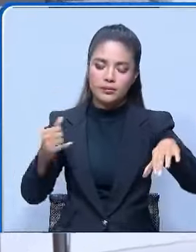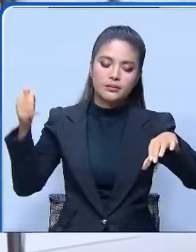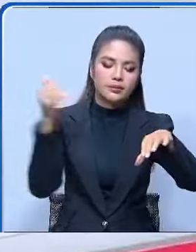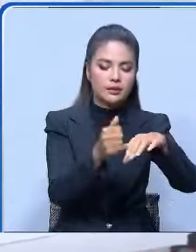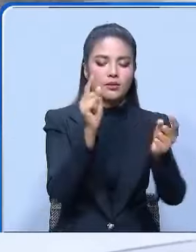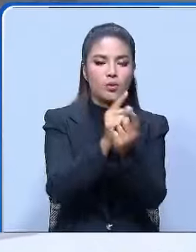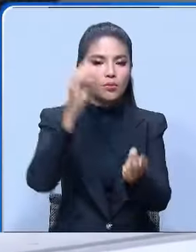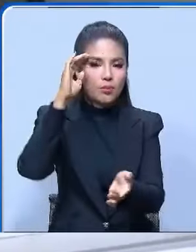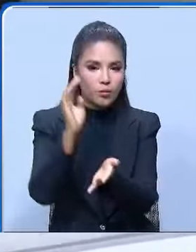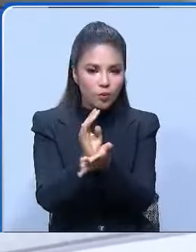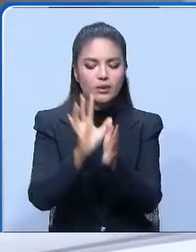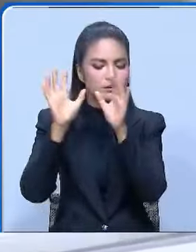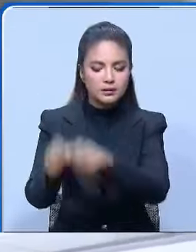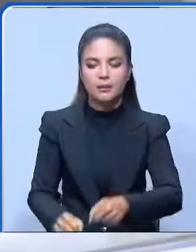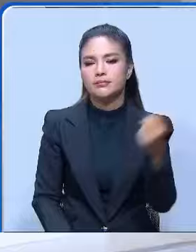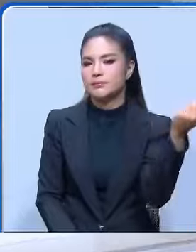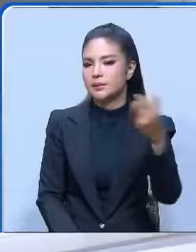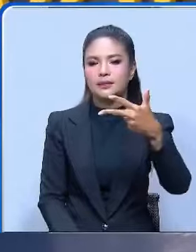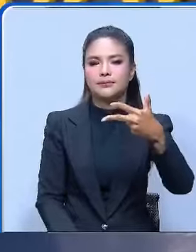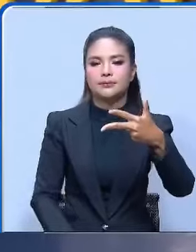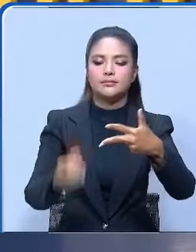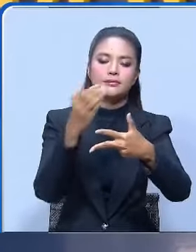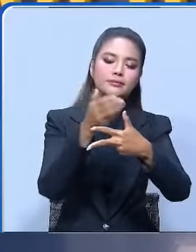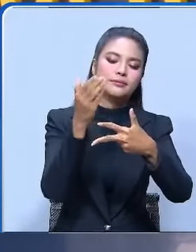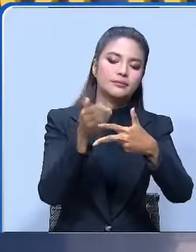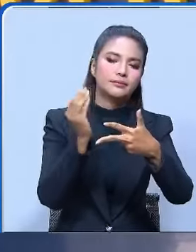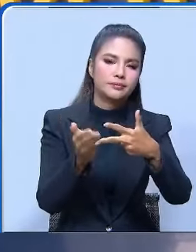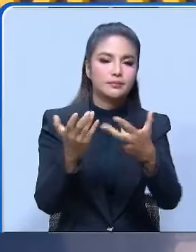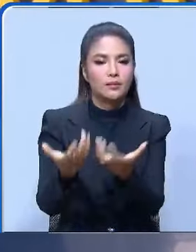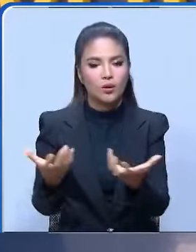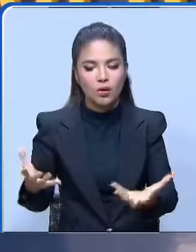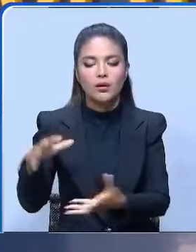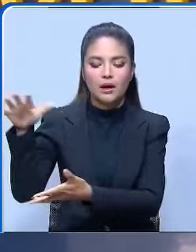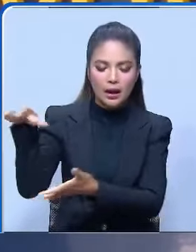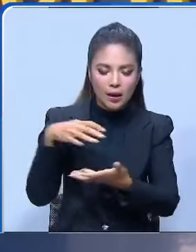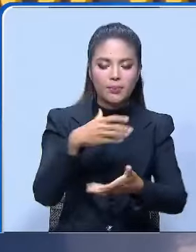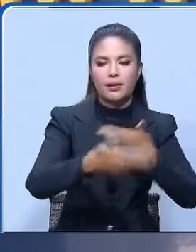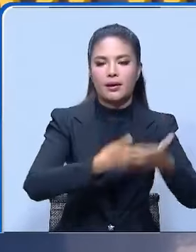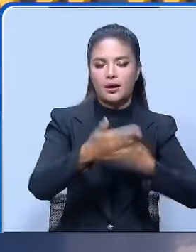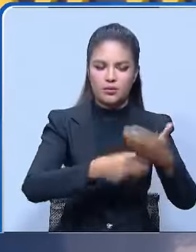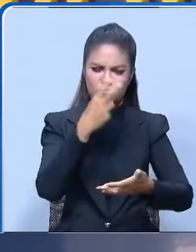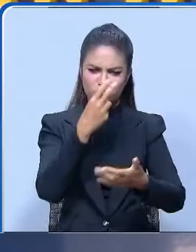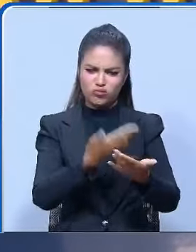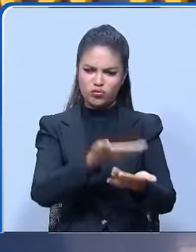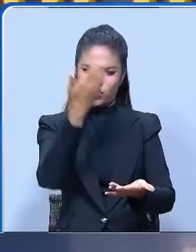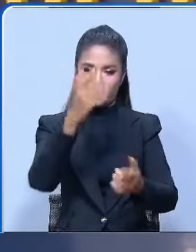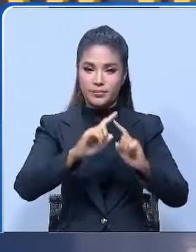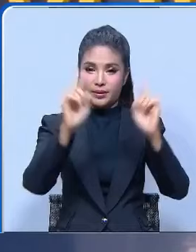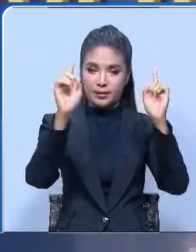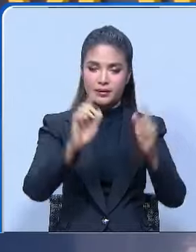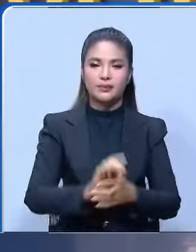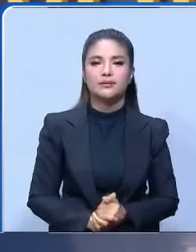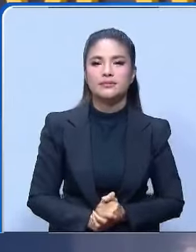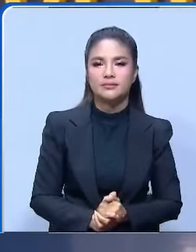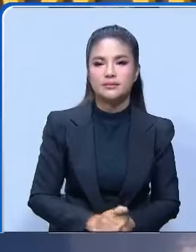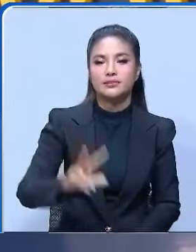ข้อหาด้วยกันเชื่อมโยงว่าสินค้าที่เอามาขายก็มาจากแม่ตั๊กแล้วก็มีความร่ำรวยผิดปกตินะก็คือเรื่องของเจนุชเนี่ยไปแ